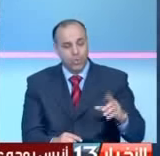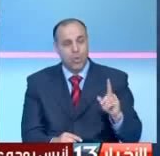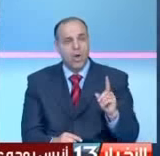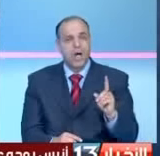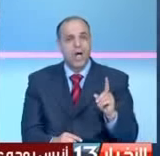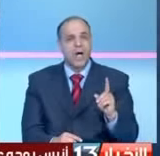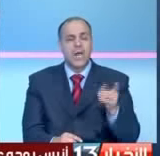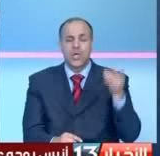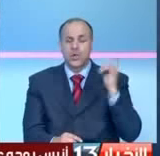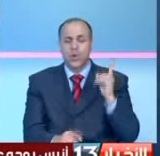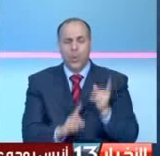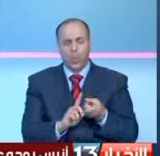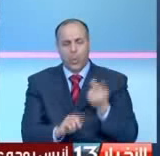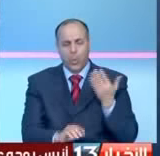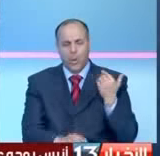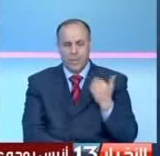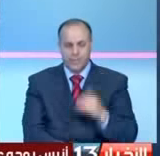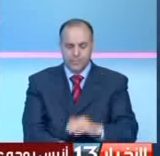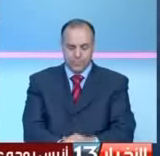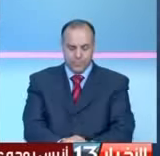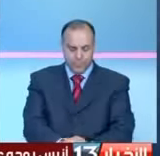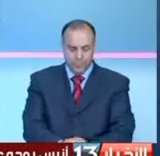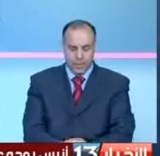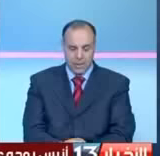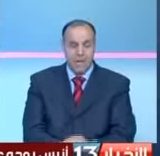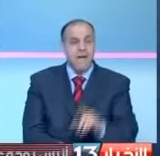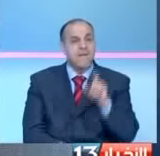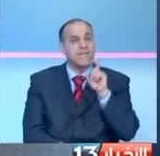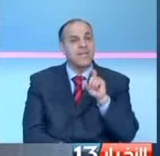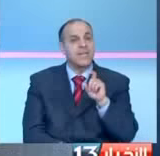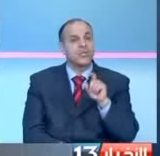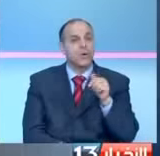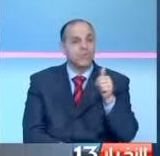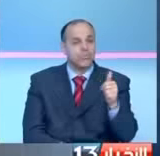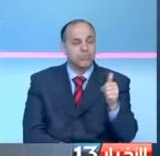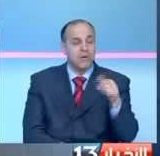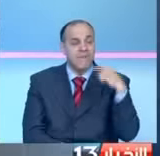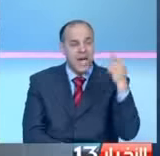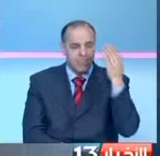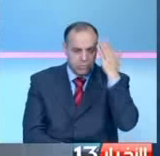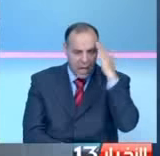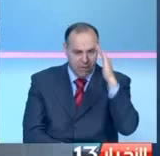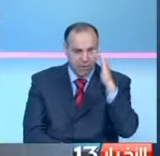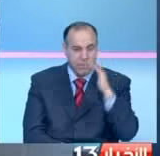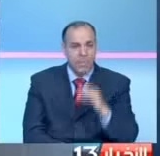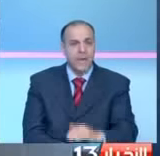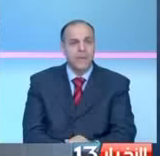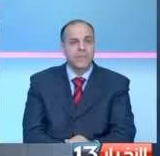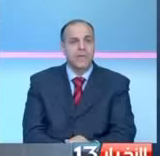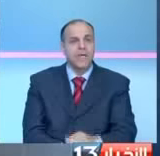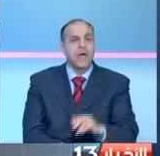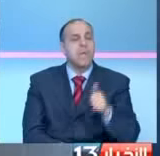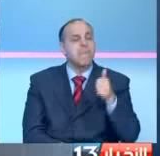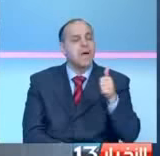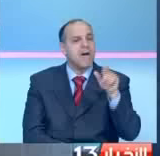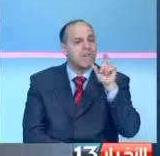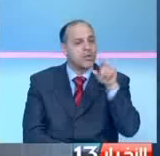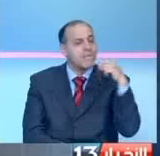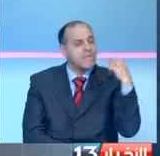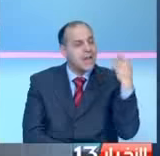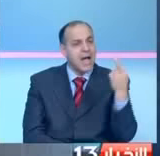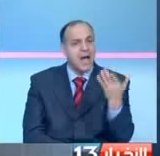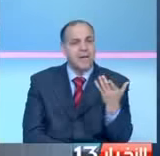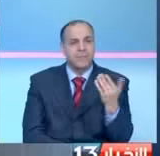وين هيستوري كبير ياسر، سي لا فيدراسيون لا بلو تيتري سور ليشيل انترناسيونال، سي لا ميور فيدراسيون دو